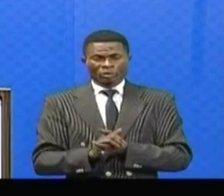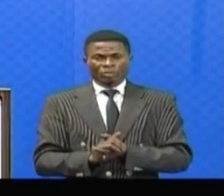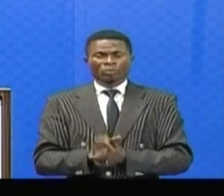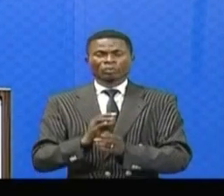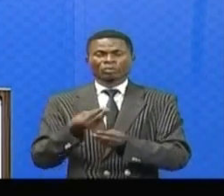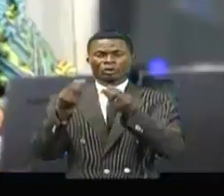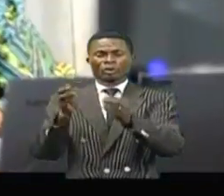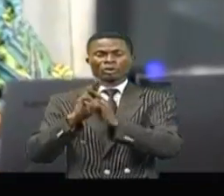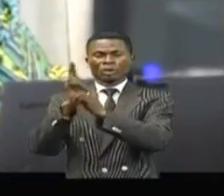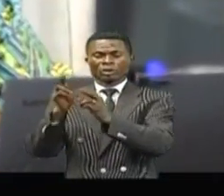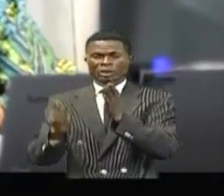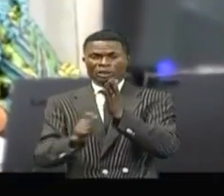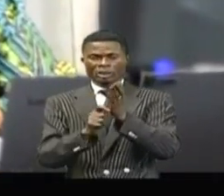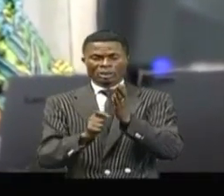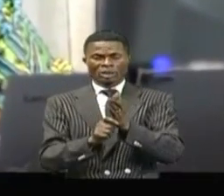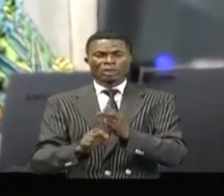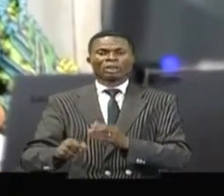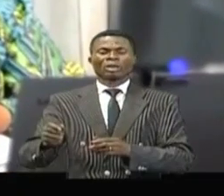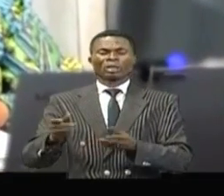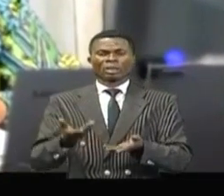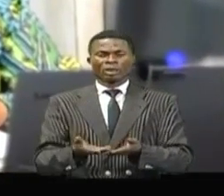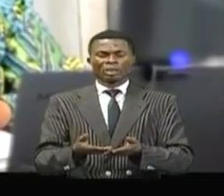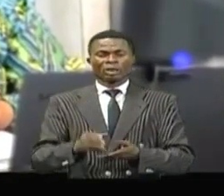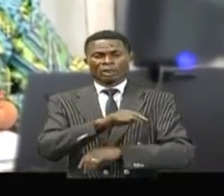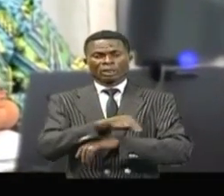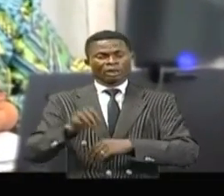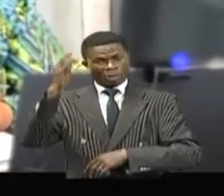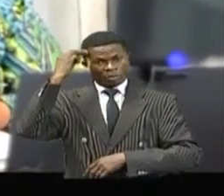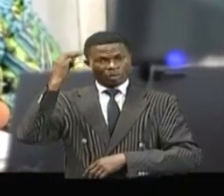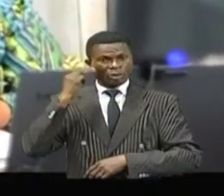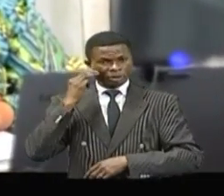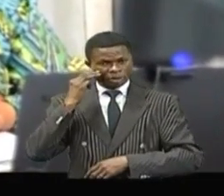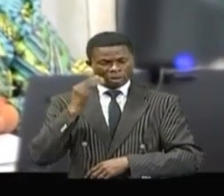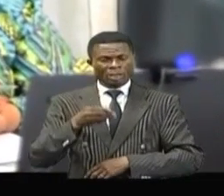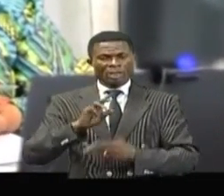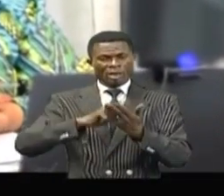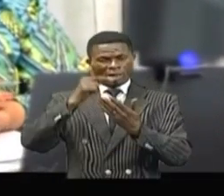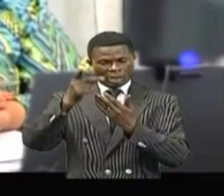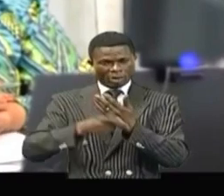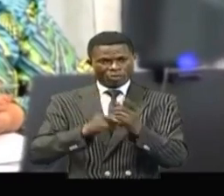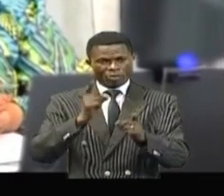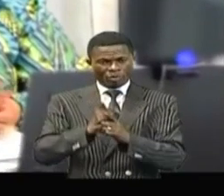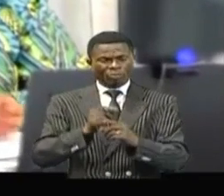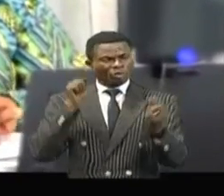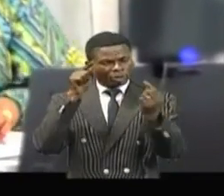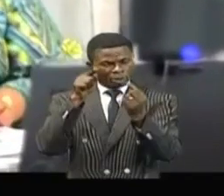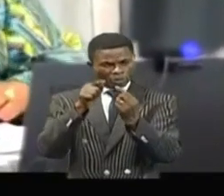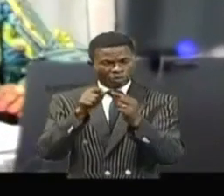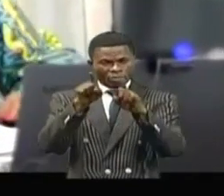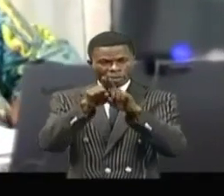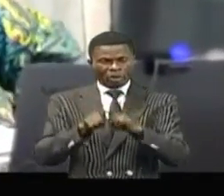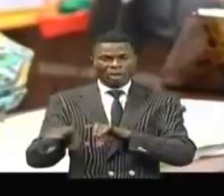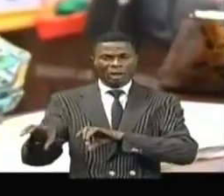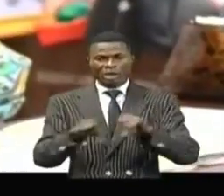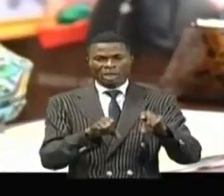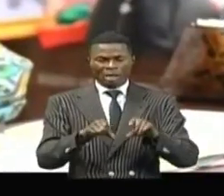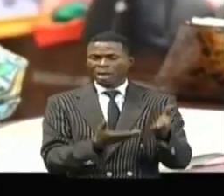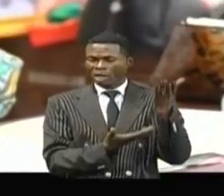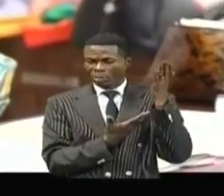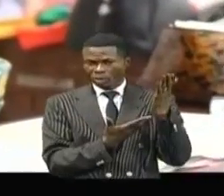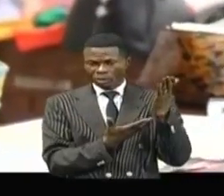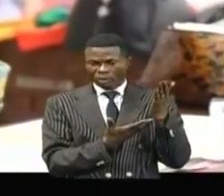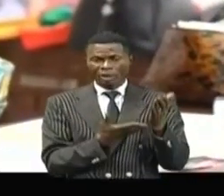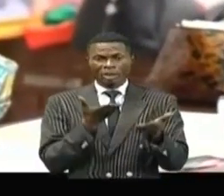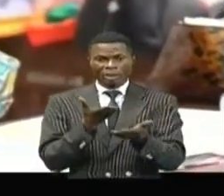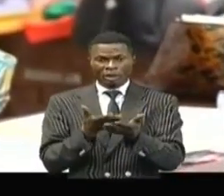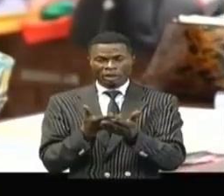présenté la stratégie sectorielle de son ministère reprenant les programmes, les objectifs et les actions phares. Il